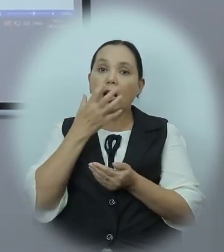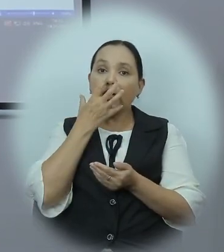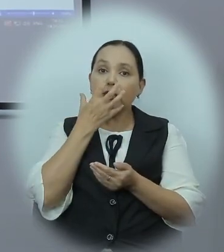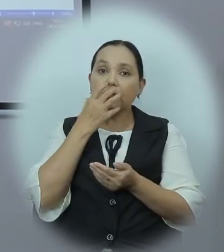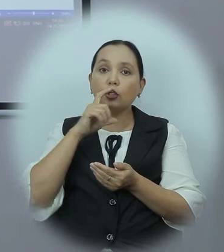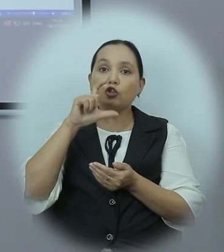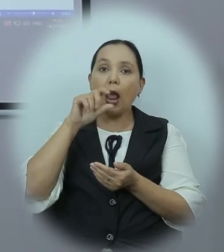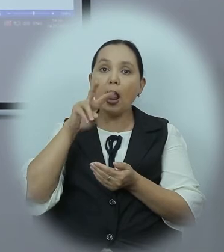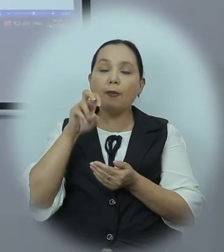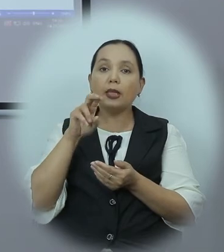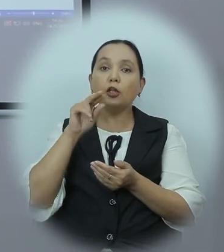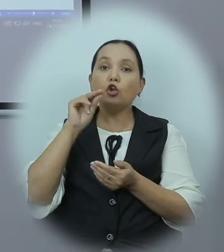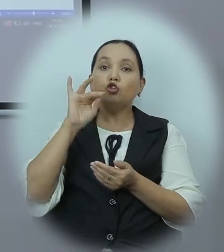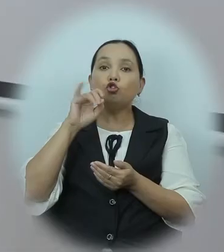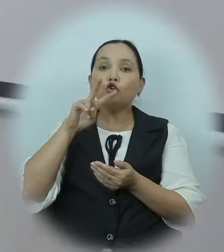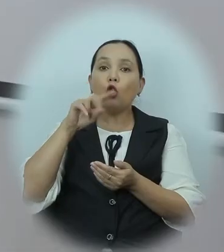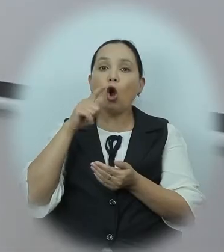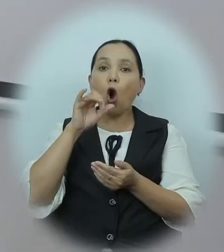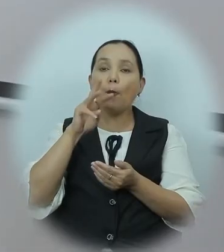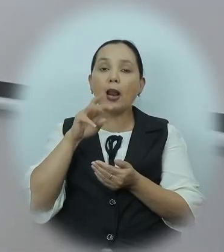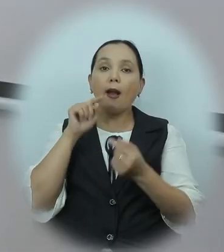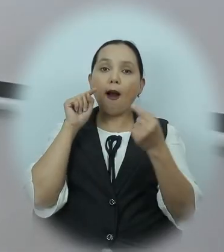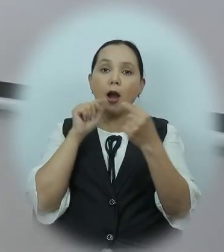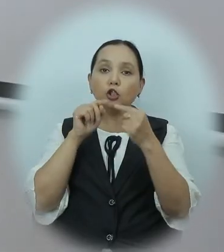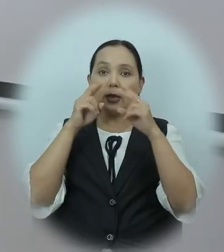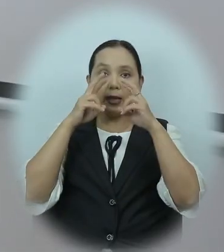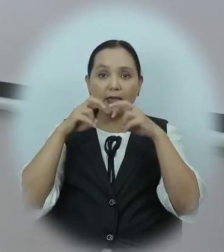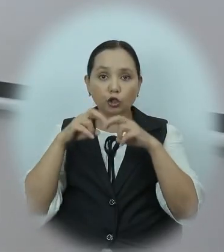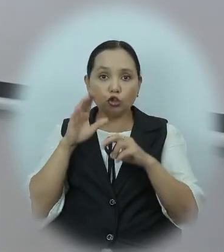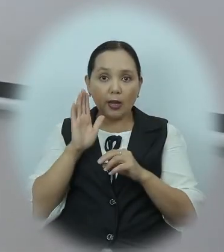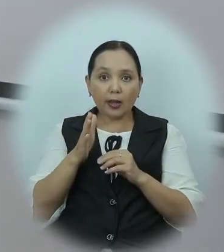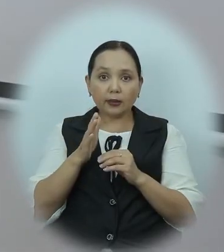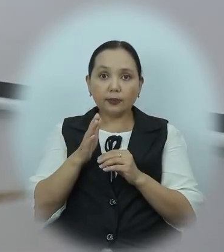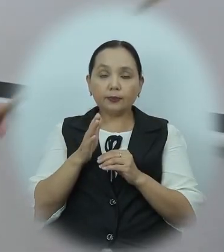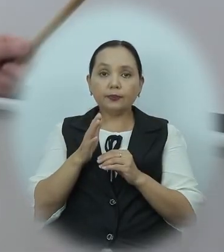qizdirish elementining cho'lg'amlari qarshiliklari tekshiriladi.